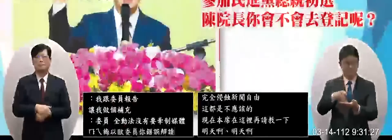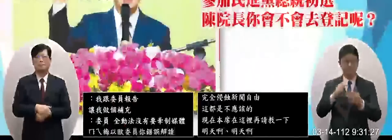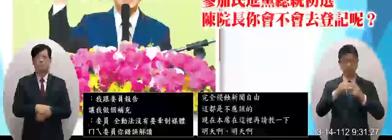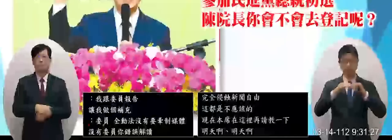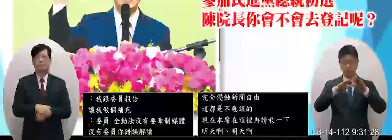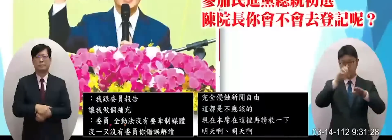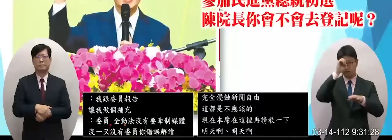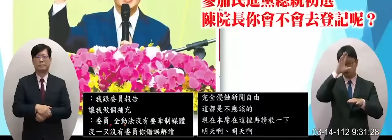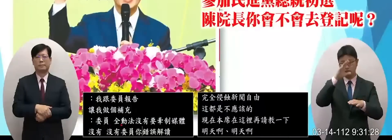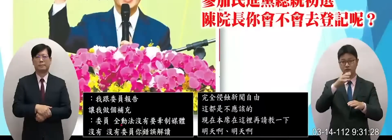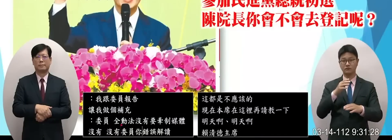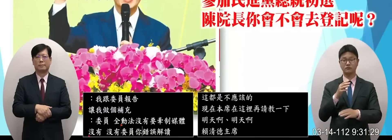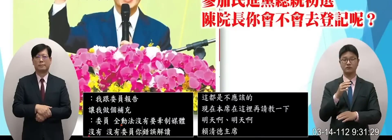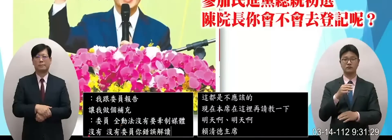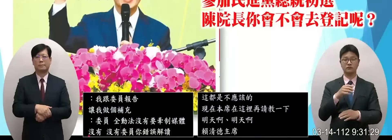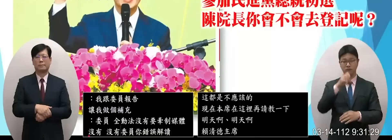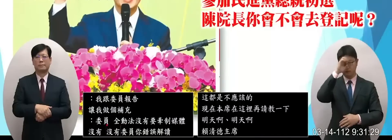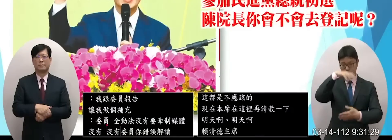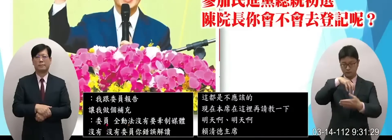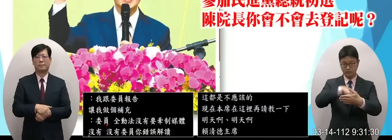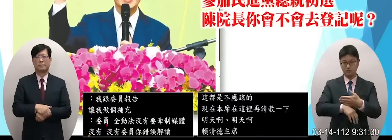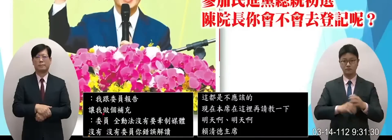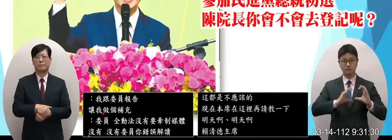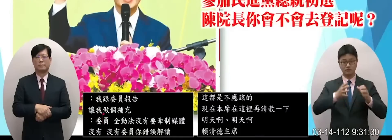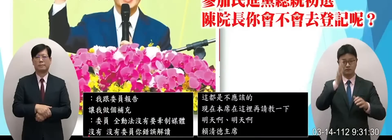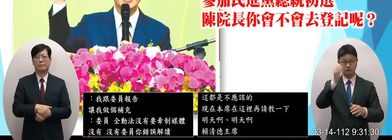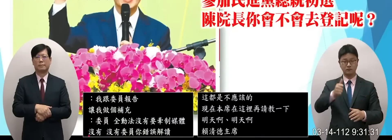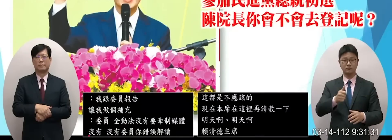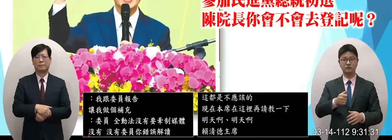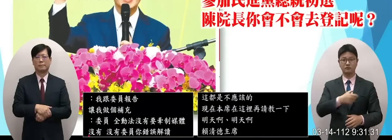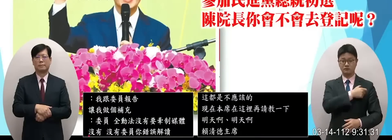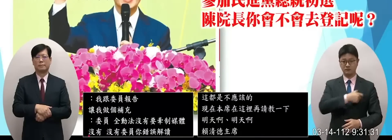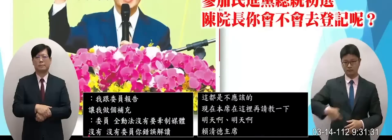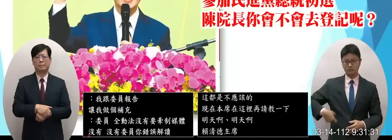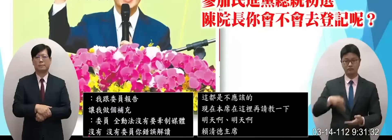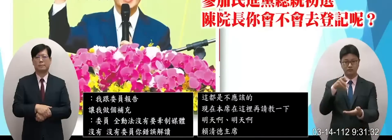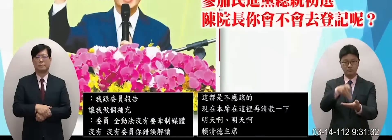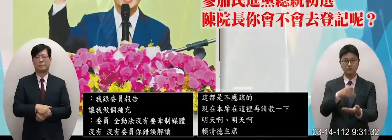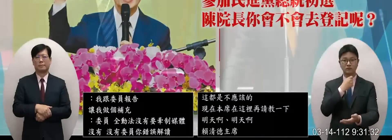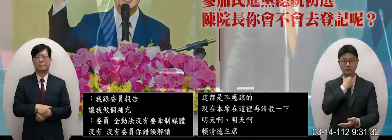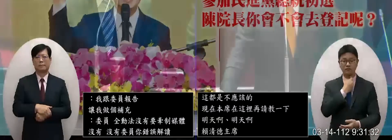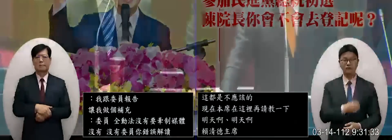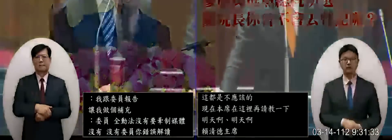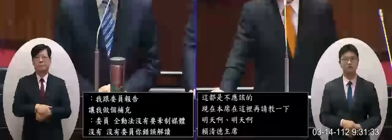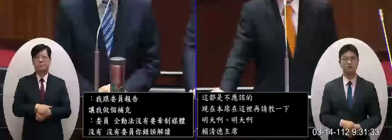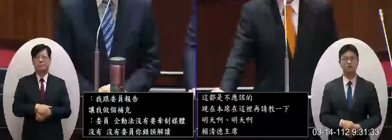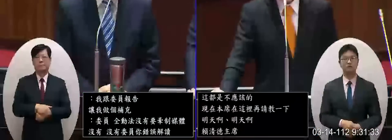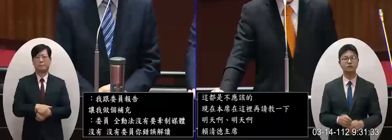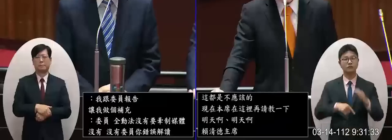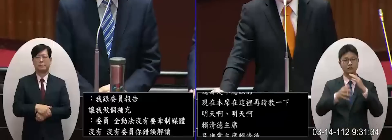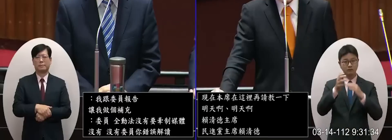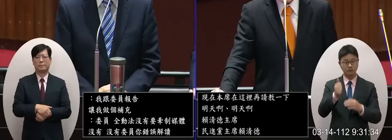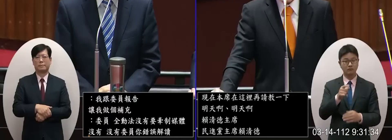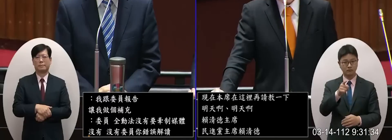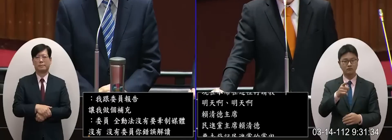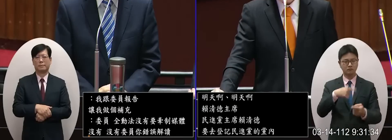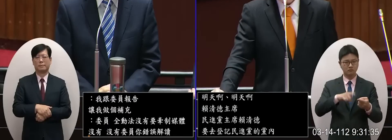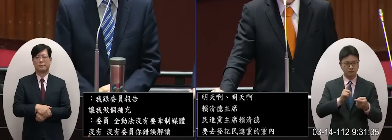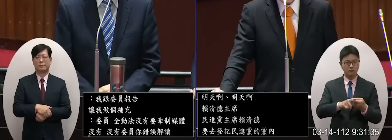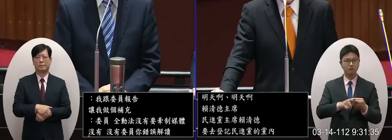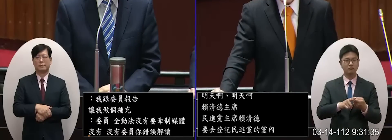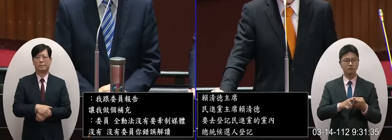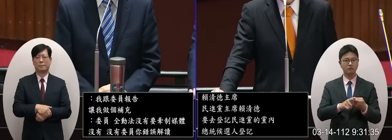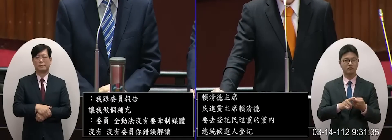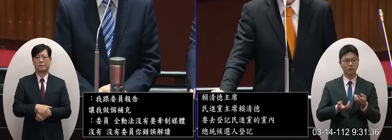的党内总统候选人登记，院长，你应该温度比他更